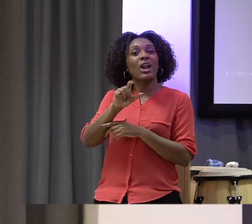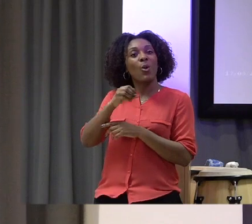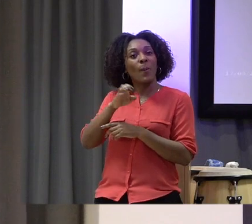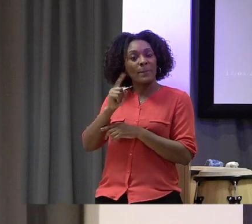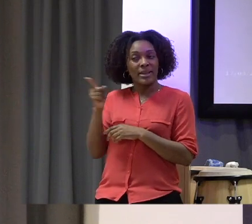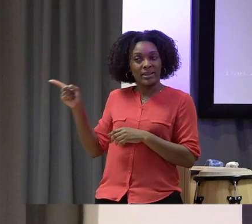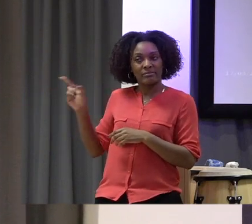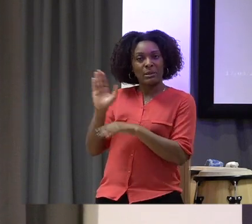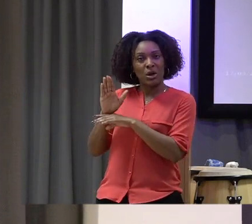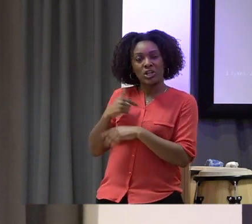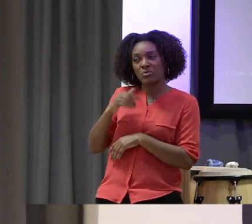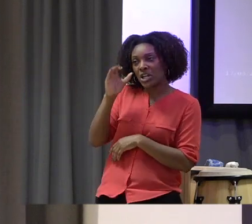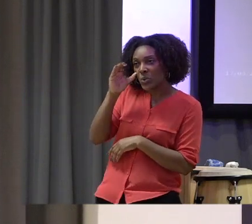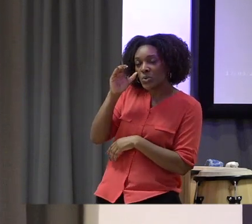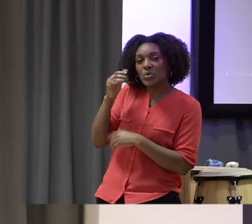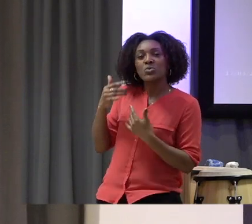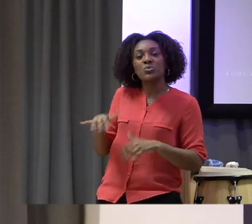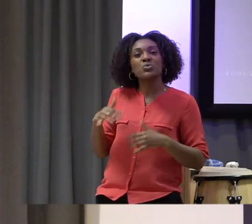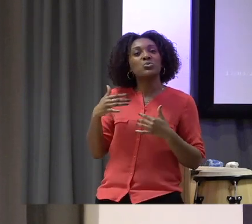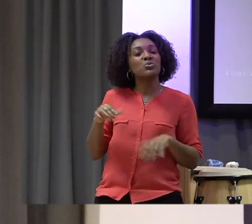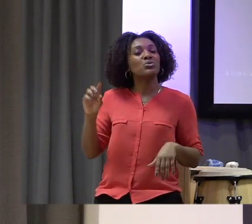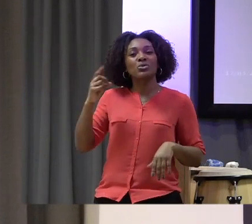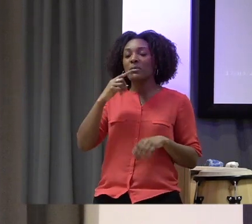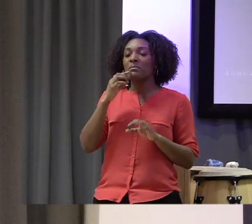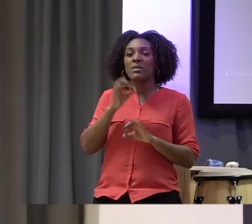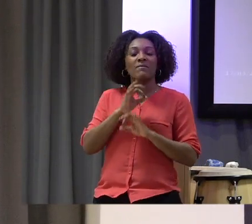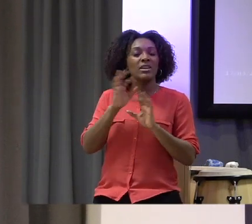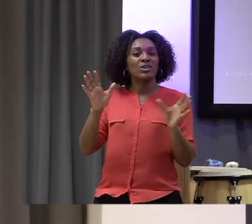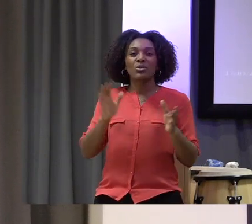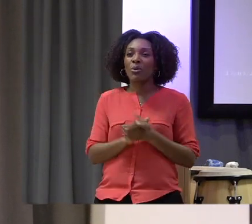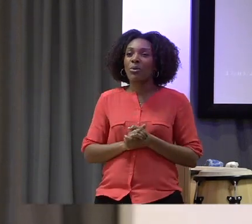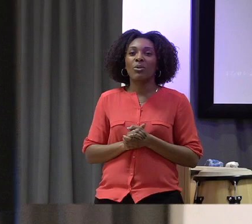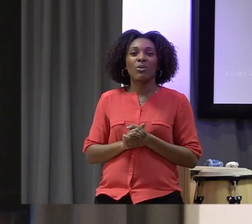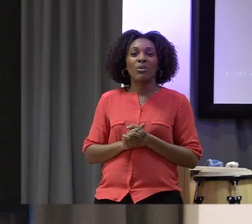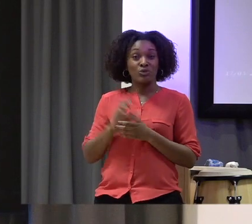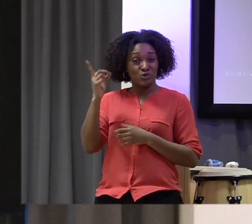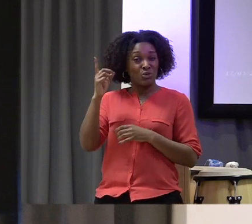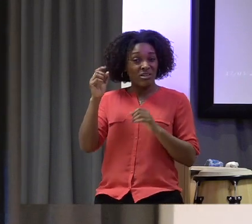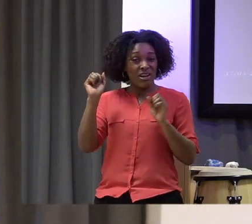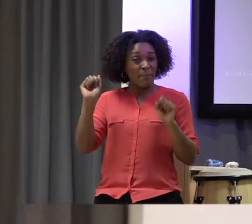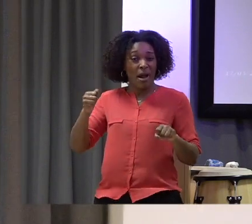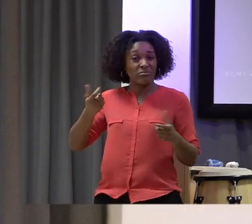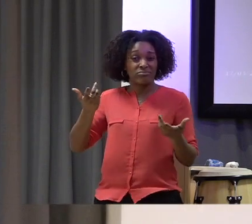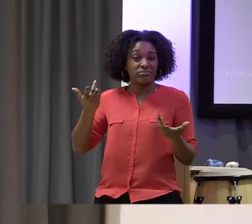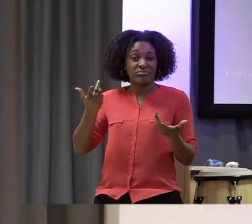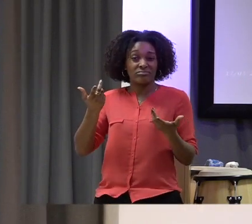là, je l'écoutais. Je me disais, Seigneur, tu es merveilleux. Qui dit que Dieu ne parle pas?